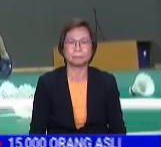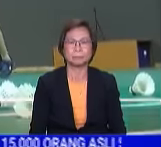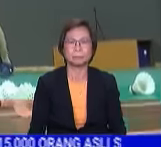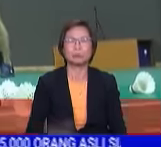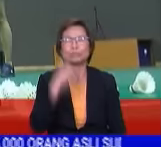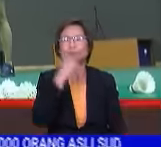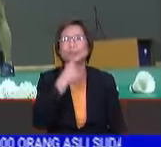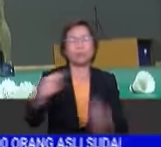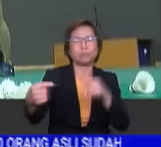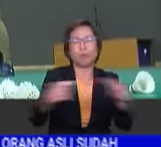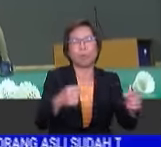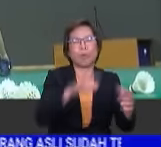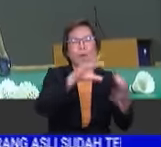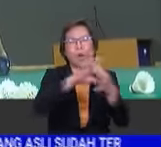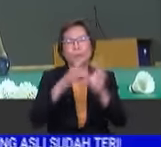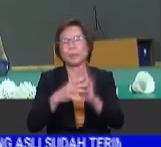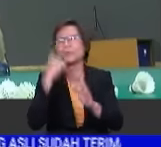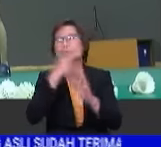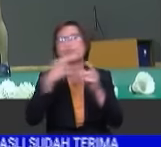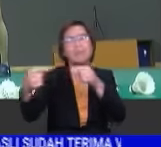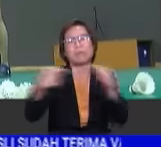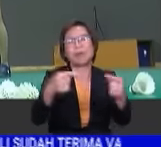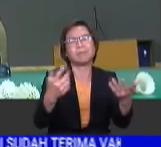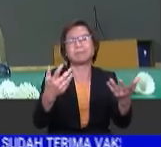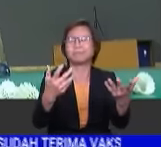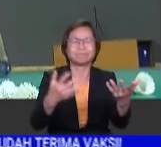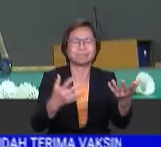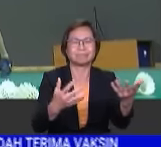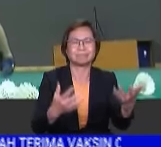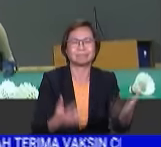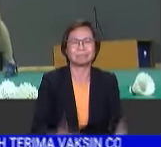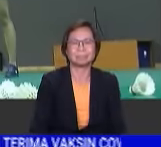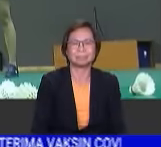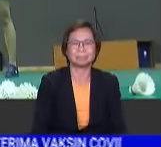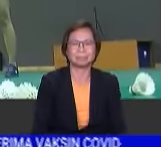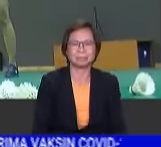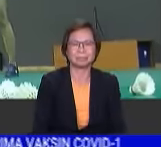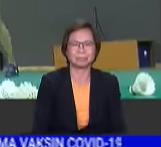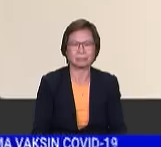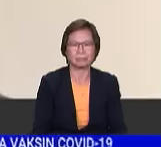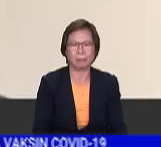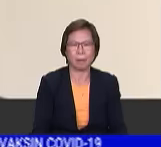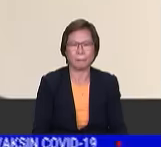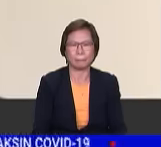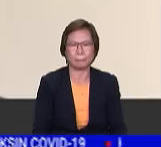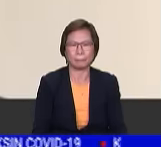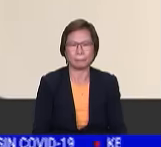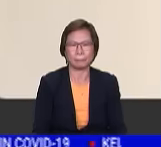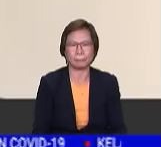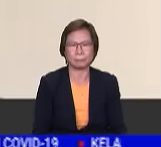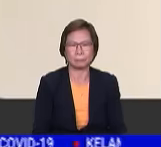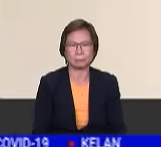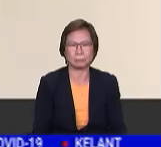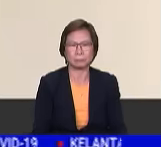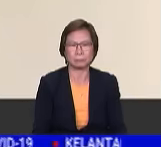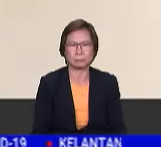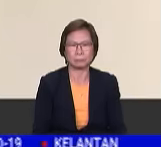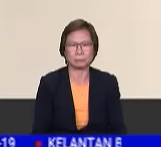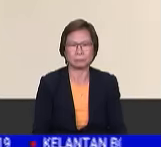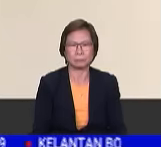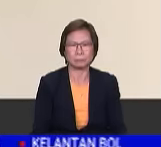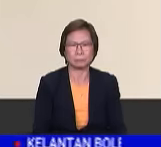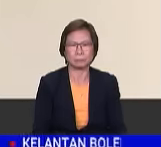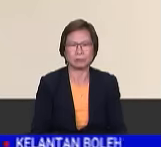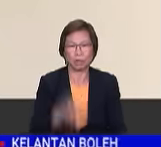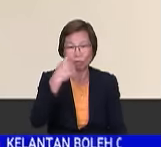as for Olympics lah, as for because Olympics, you know, it's gonna be hard in every match. So, especially for